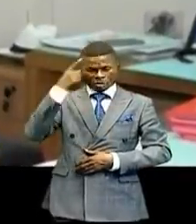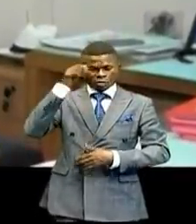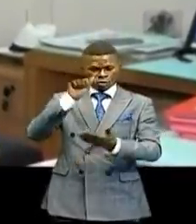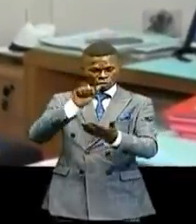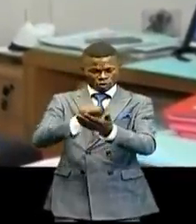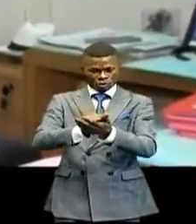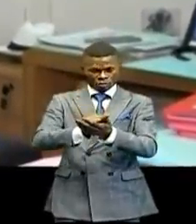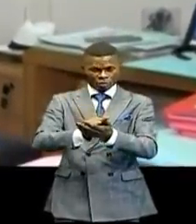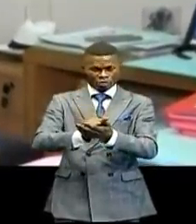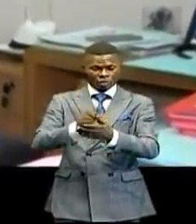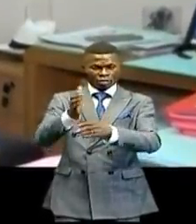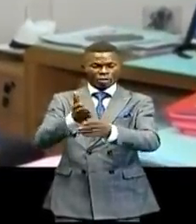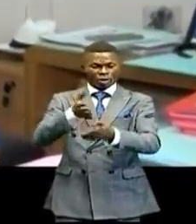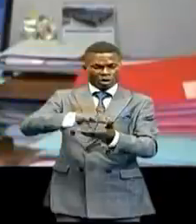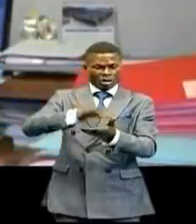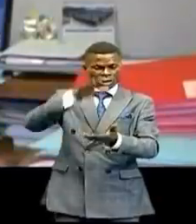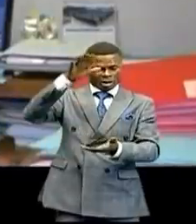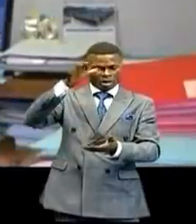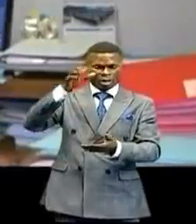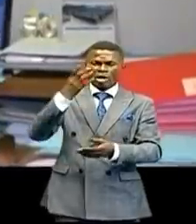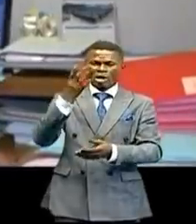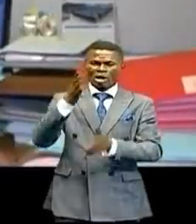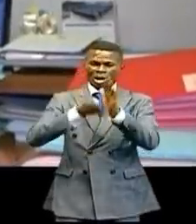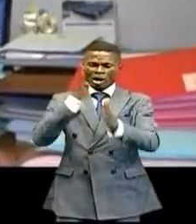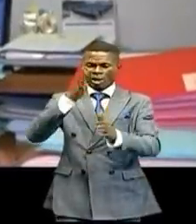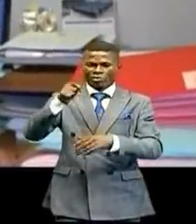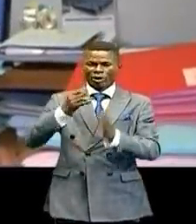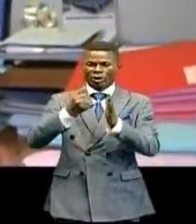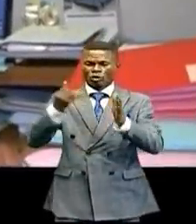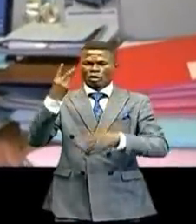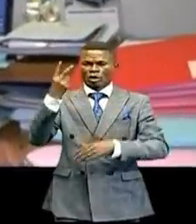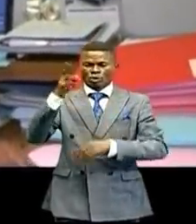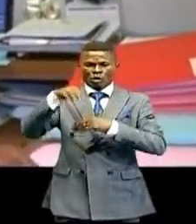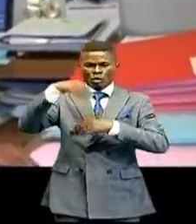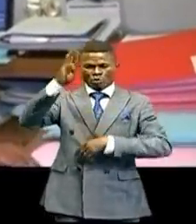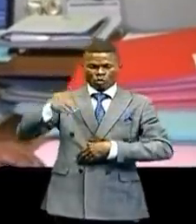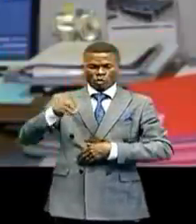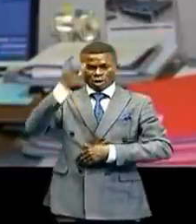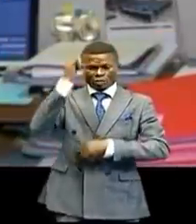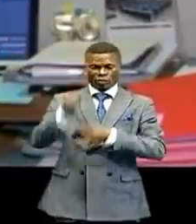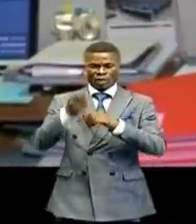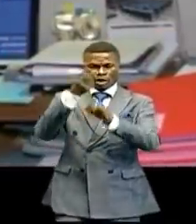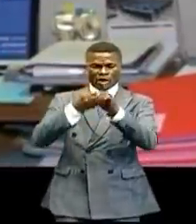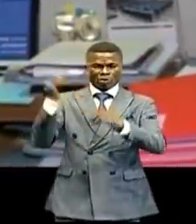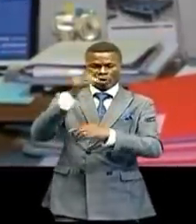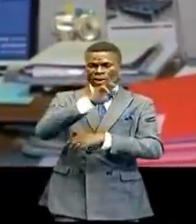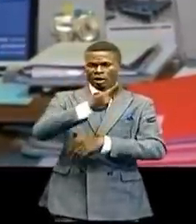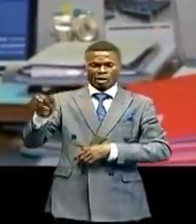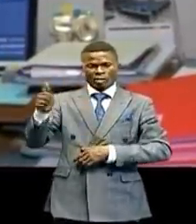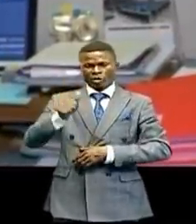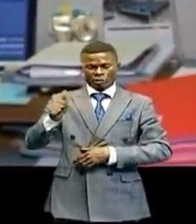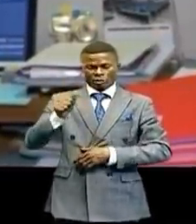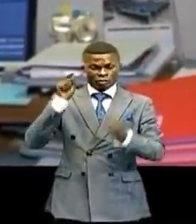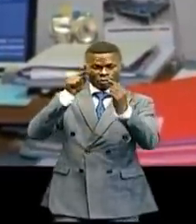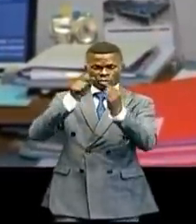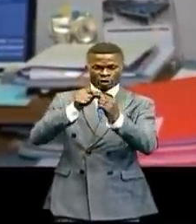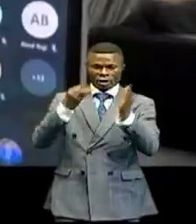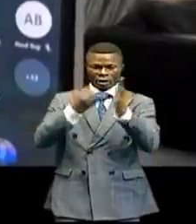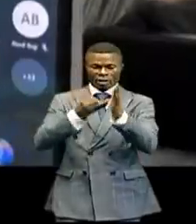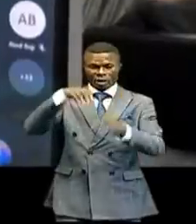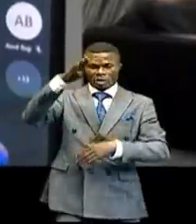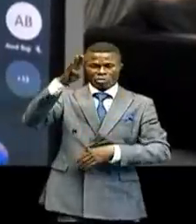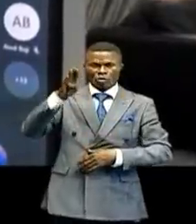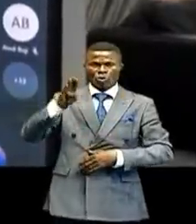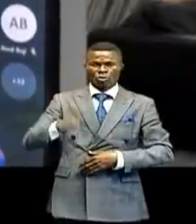rythme, l'inflation s'établirait à 4,72% fin décembre 2021 face à un objectif de